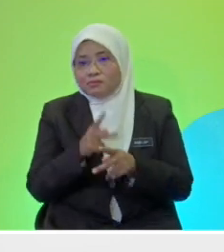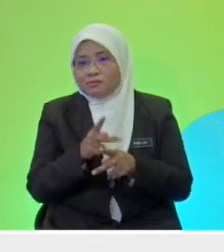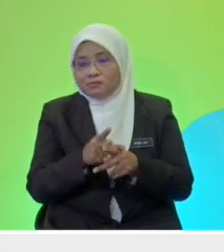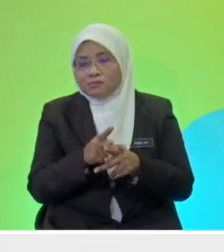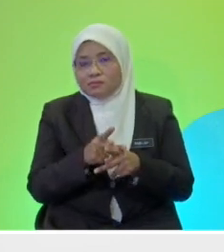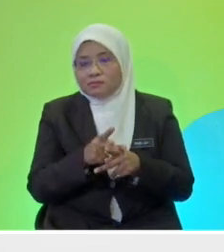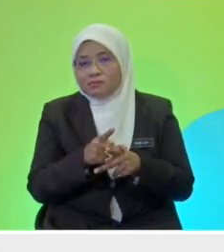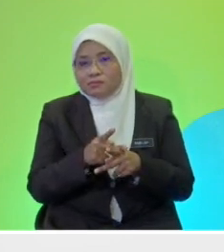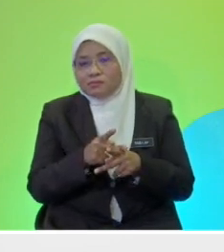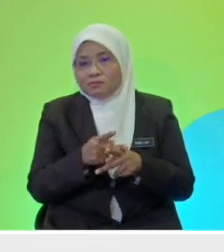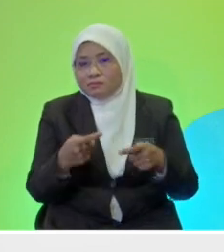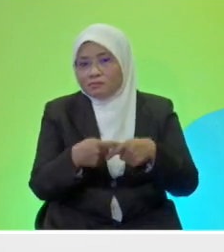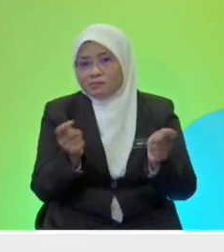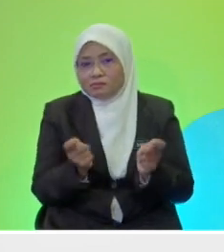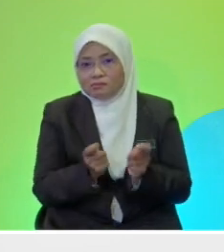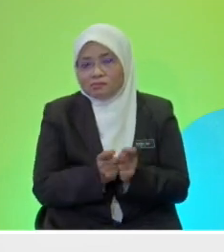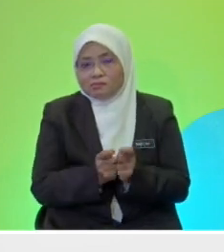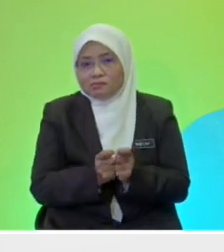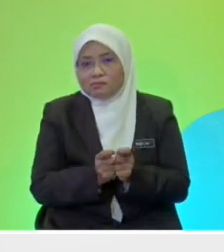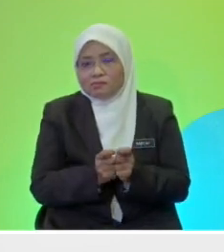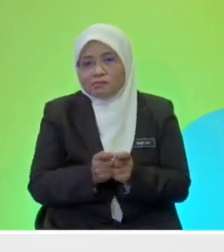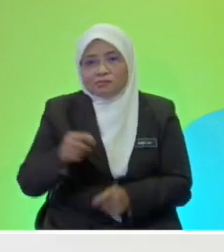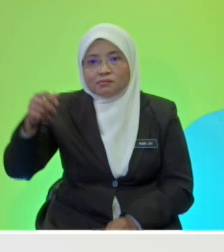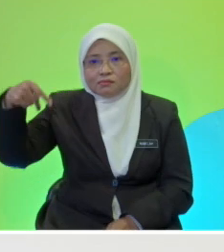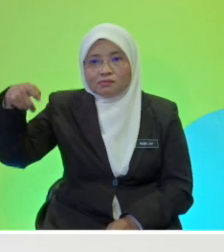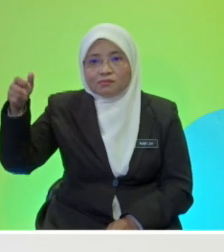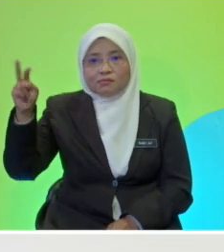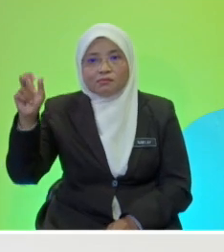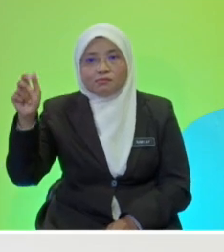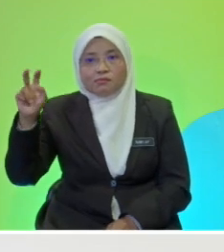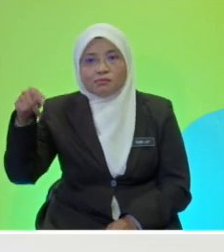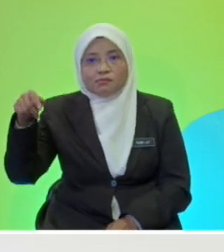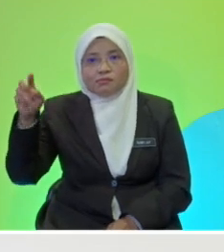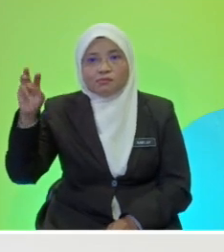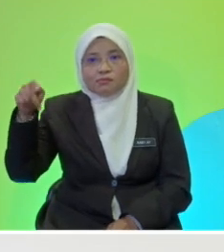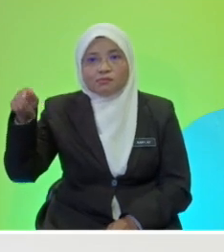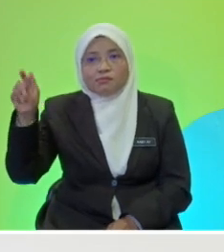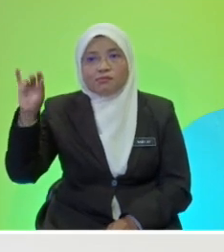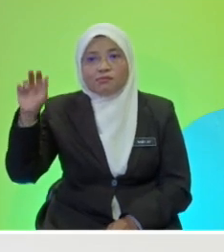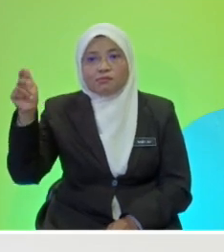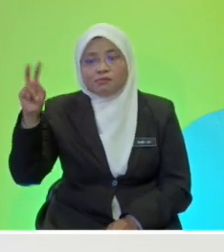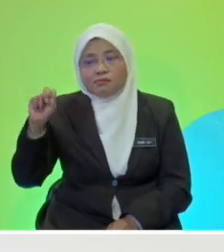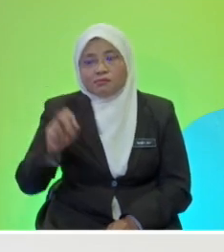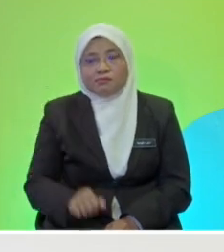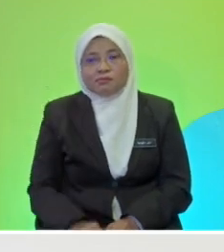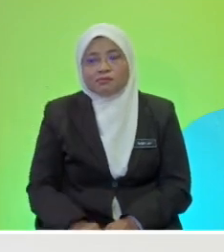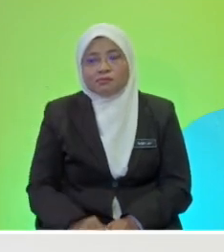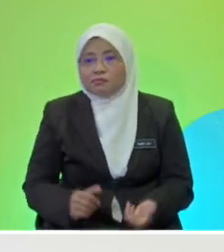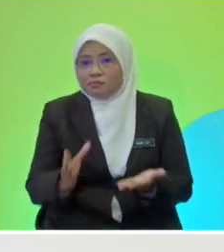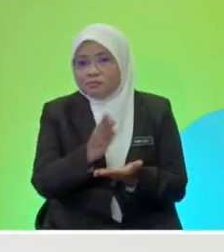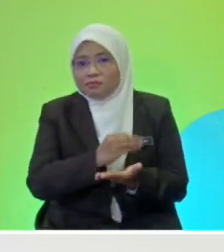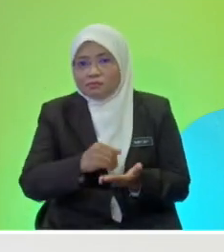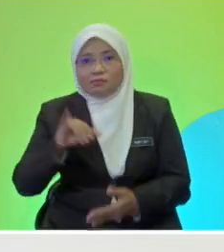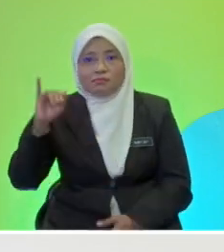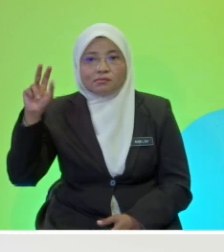tangki penampakan untuk bakteri yang posisi ini akan menghasilkan insulin dan insulin yang telah